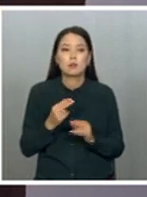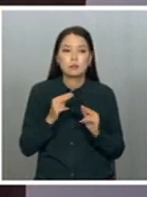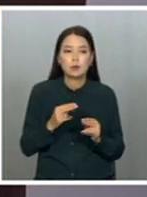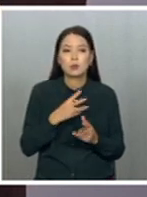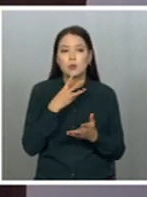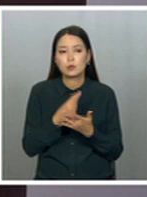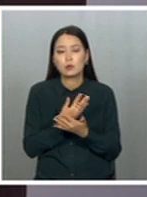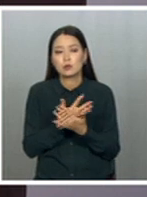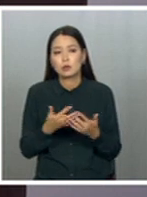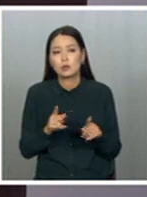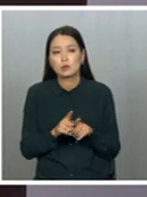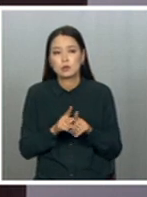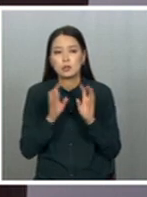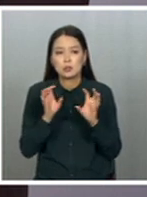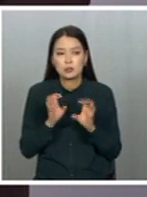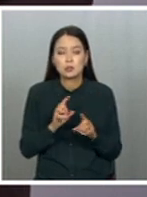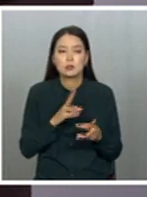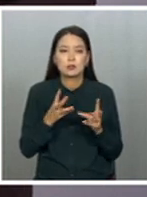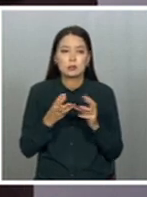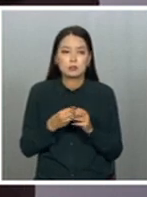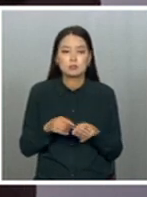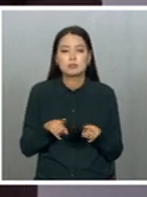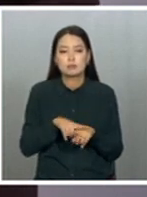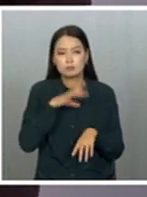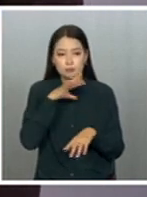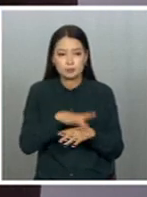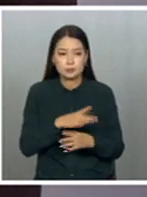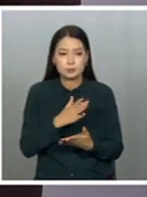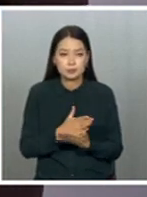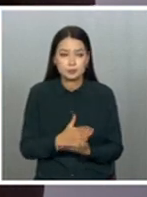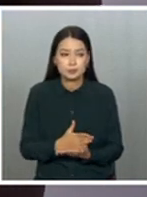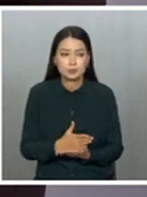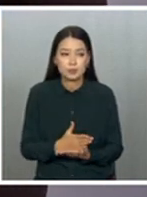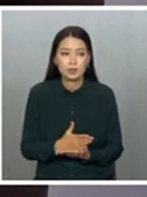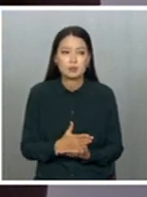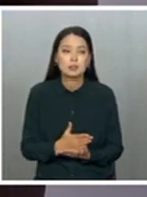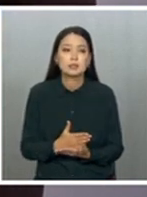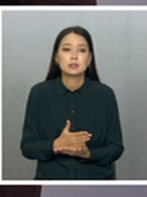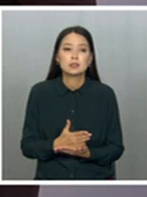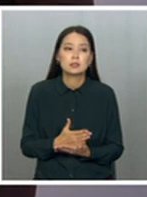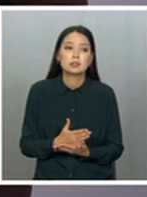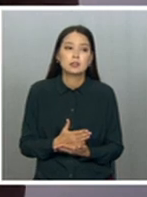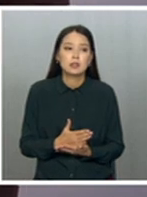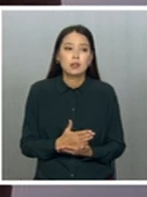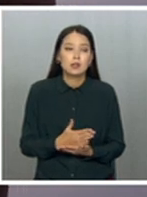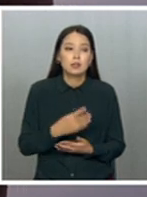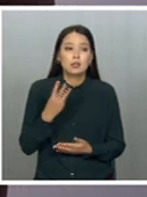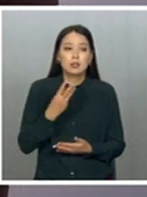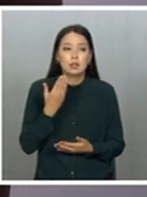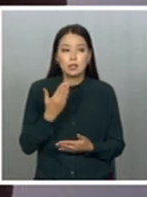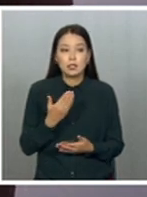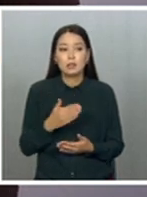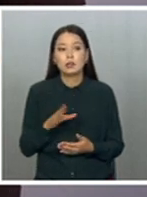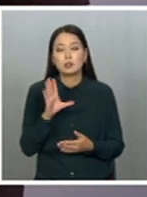тұрғылықты халықты менсінбеушілікті байқаймыз. Үшінші мысал. Кезеніп келе жатқан